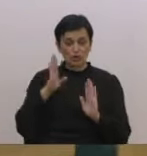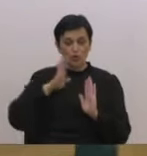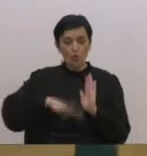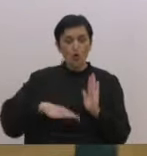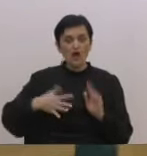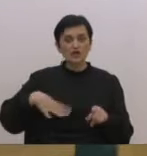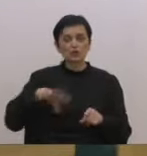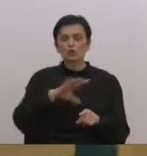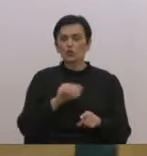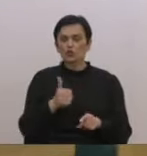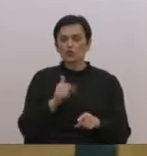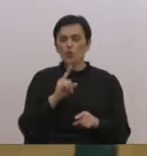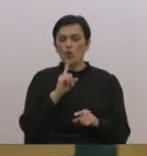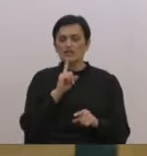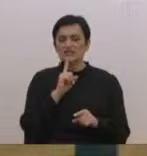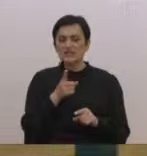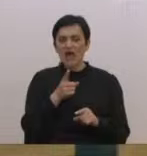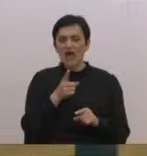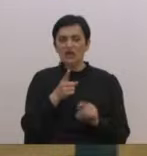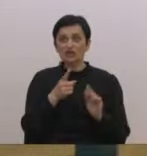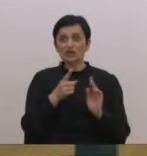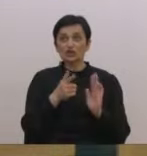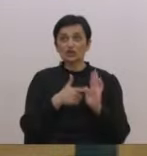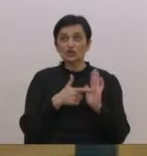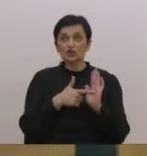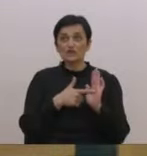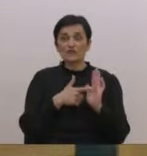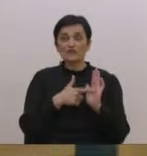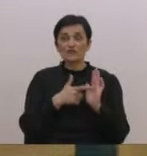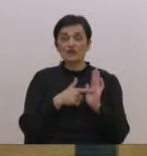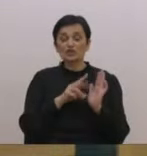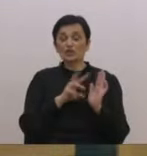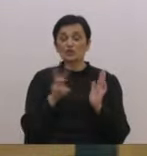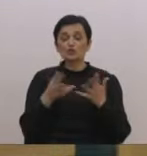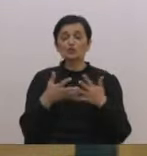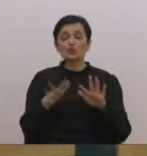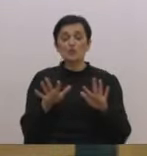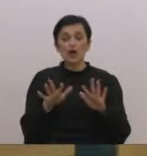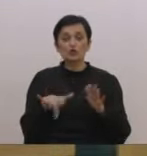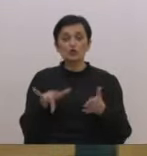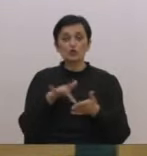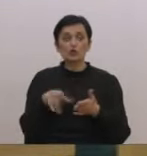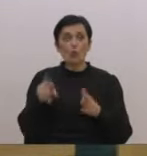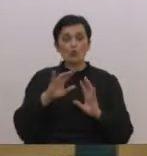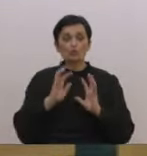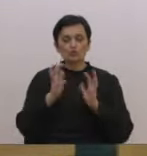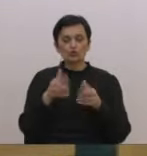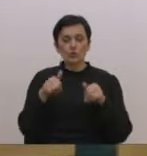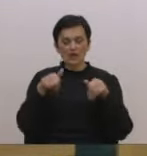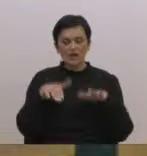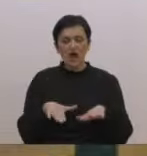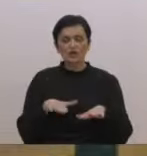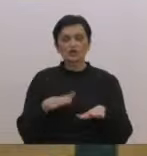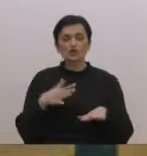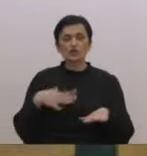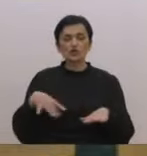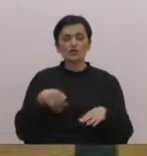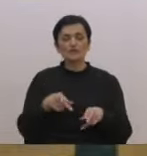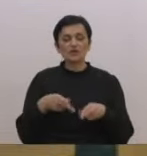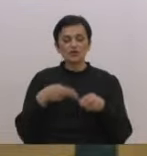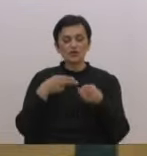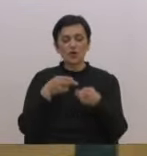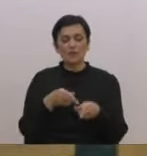ხდება, რომ წელიწადში 7 მილიონზე მეტი მოქალაქე მსოფლიოდან იღებს გადაწყვეტილებას, რომ ამ ქვეყანაში